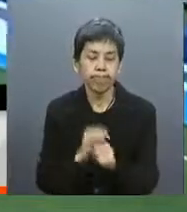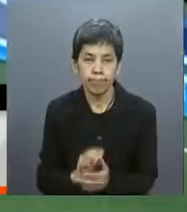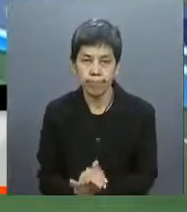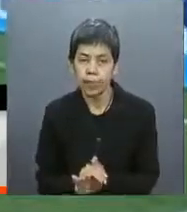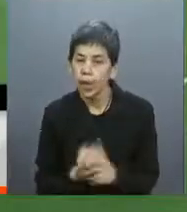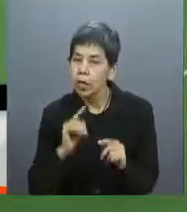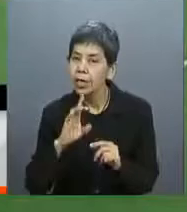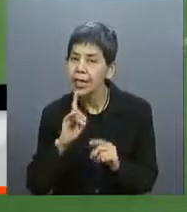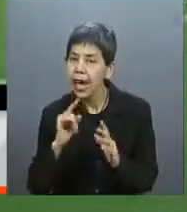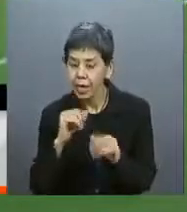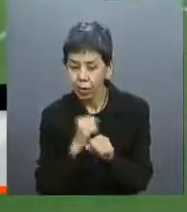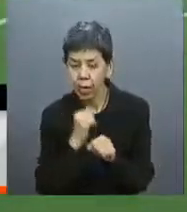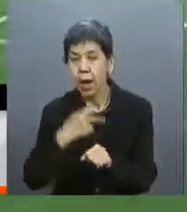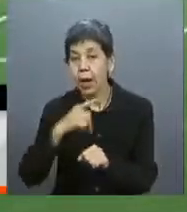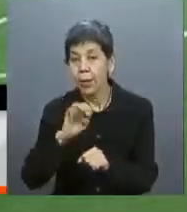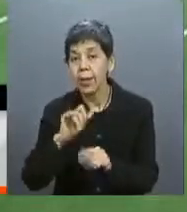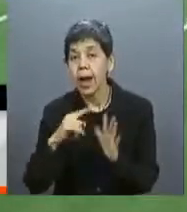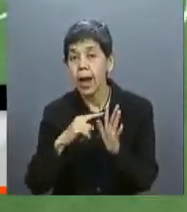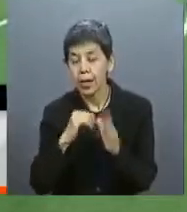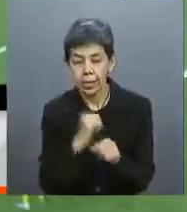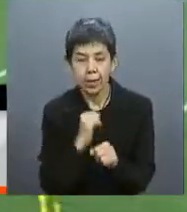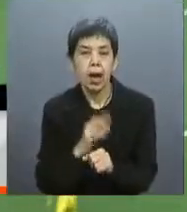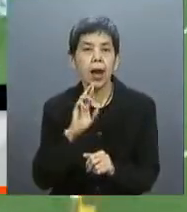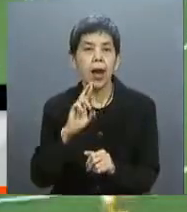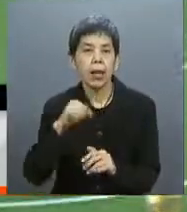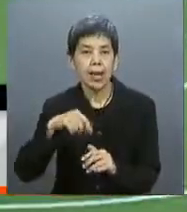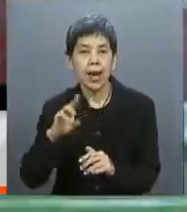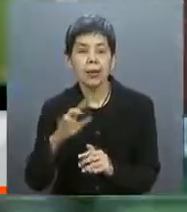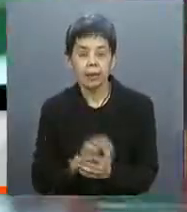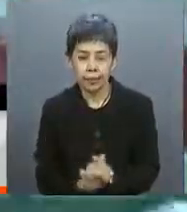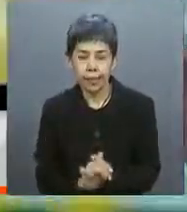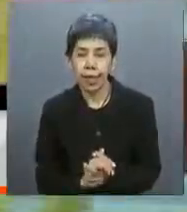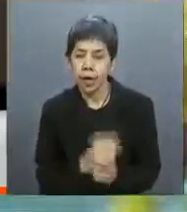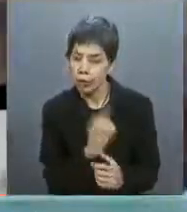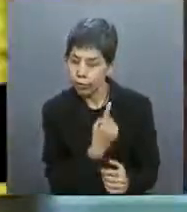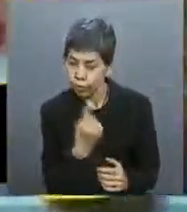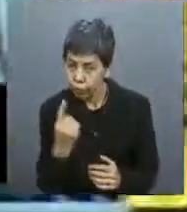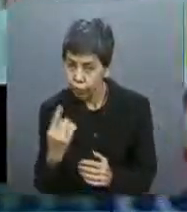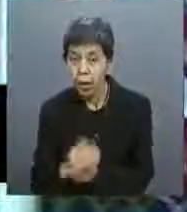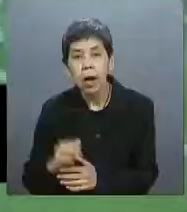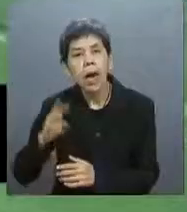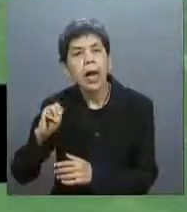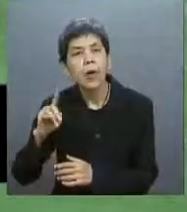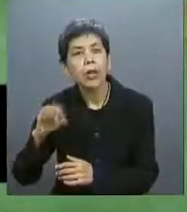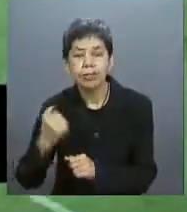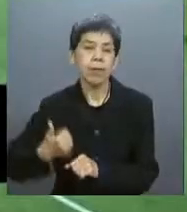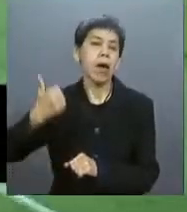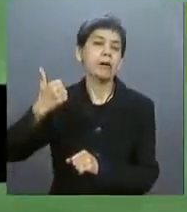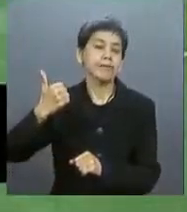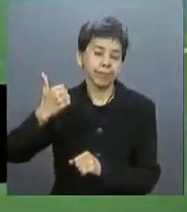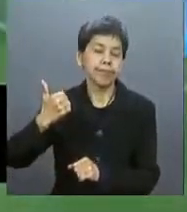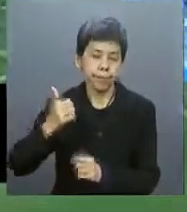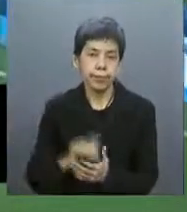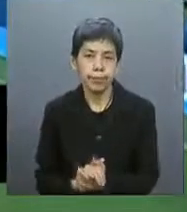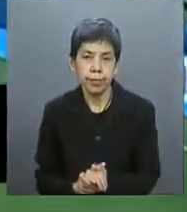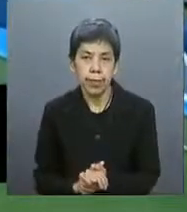เกส2ประตูและปิยะชนกดาริดกับลาสลัดคาบี้คนละประตูส่วนโอสภาได้ประตูตีไข่แตกจากอภิภูสุนทร